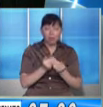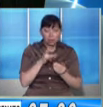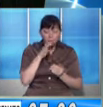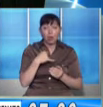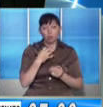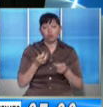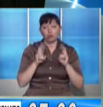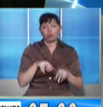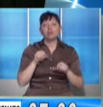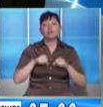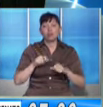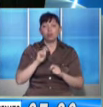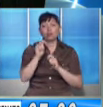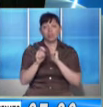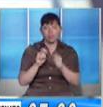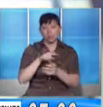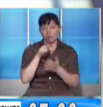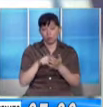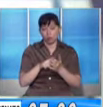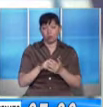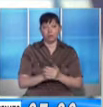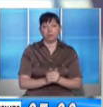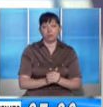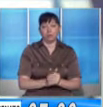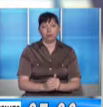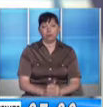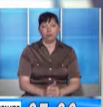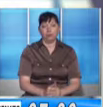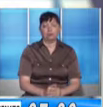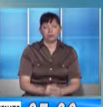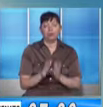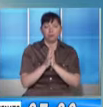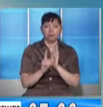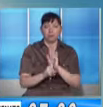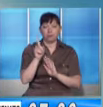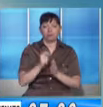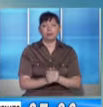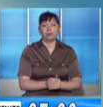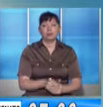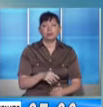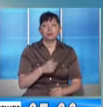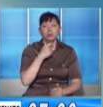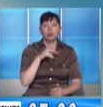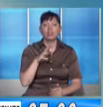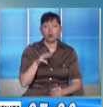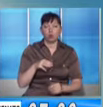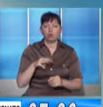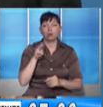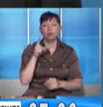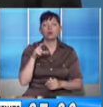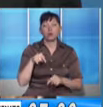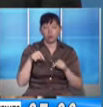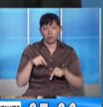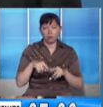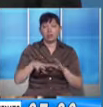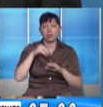atunci rămân mai multe minute pentru răspunsuri la întrebările noastre. Vă rog. Domnule Târguță, în această campanie electorală, cred